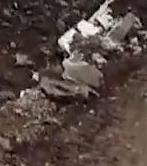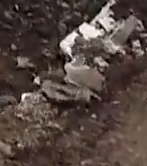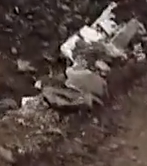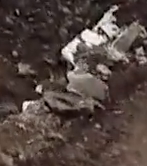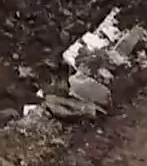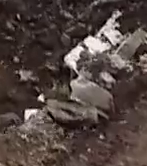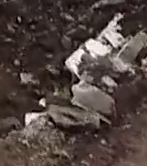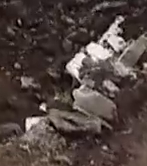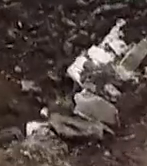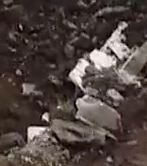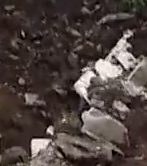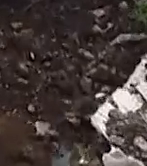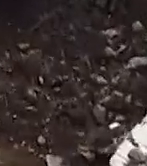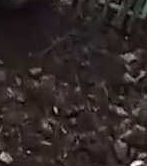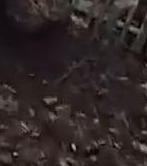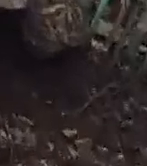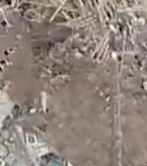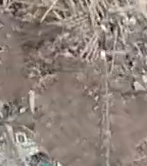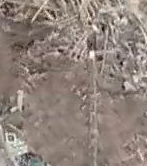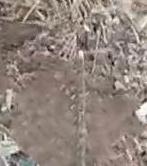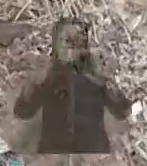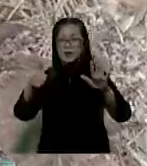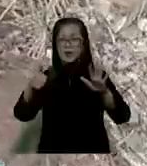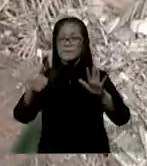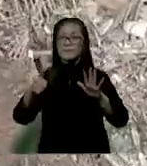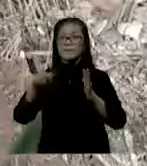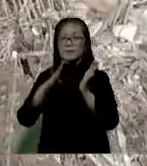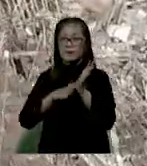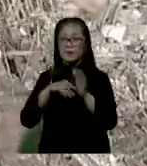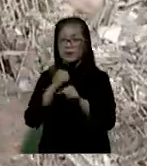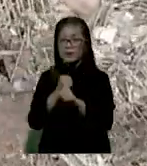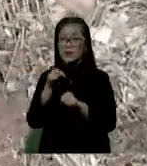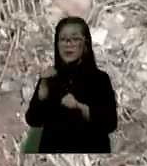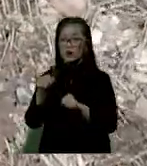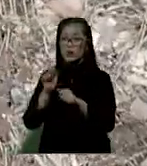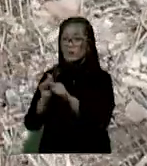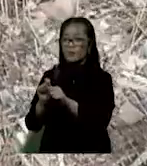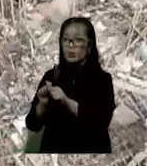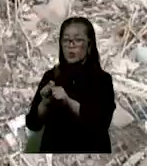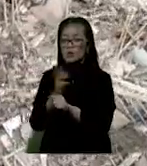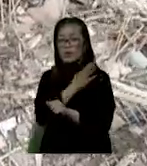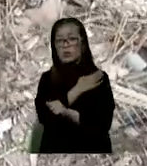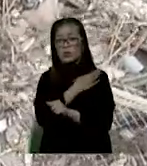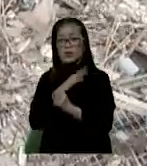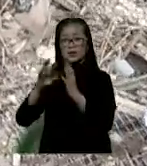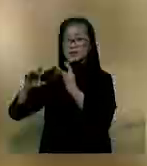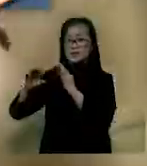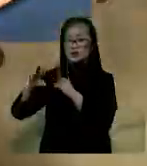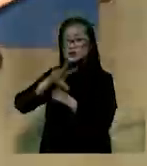Guncangan gempa bermagnitudo 5,6 dengan kedalaman 10 km meluluh lantakan Kabupaten Cianjur, Jawa Barat.